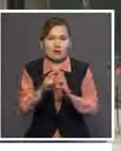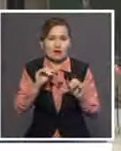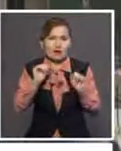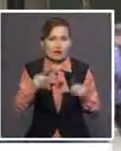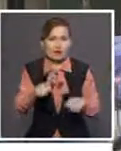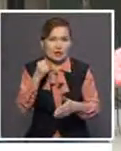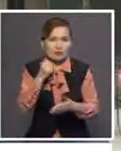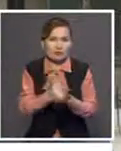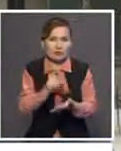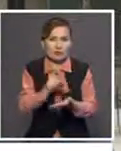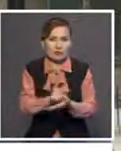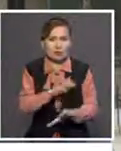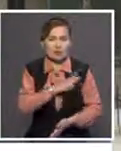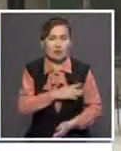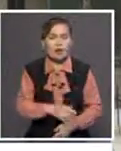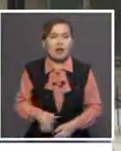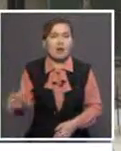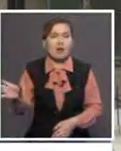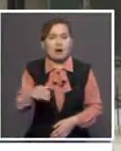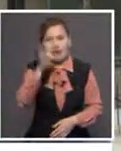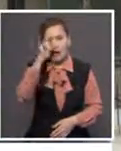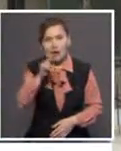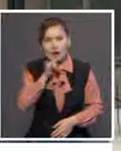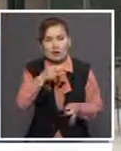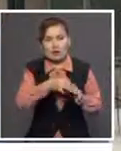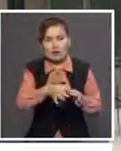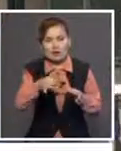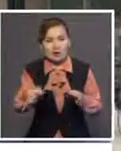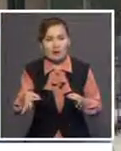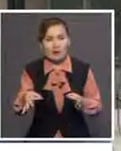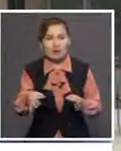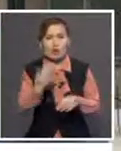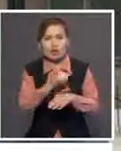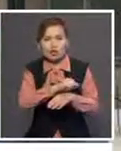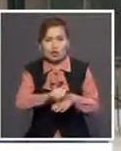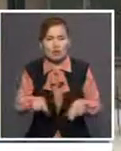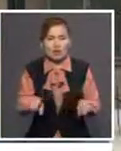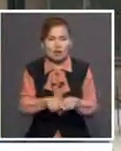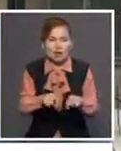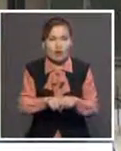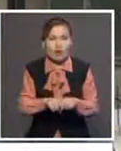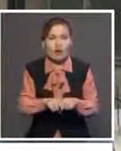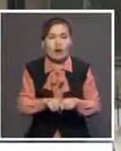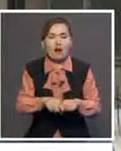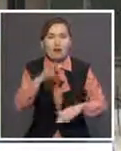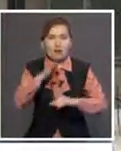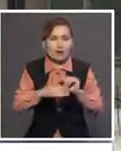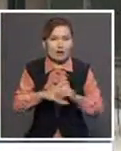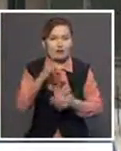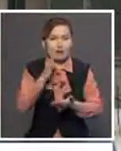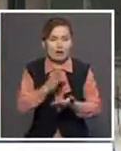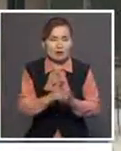тек қана Қазақстанда ғана емес, жалпы мынау Еуразиялық одақта жүзеге асырылуда. Негізгі бұл